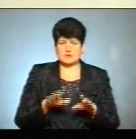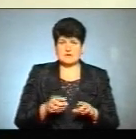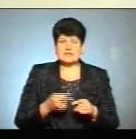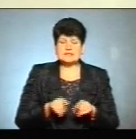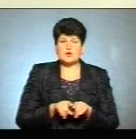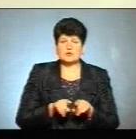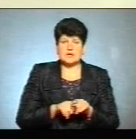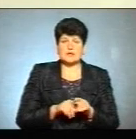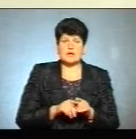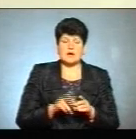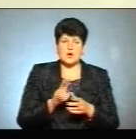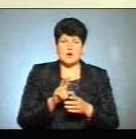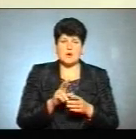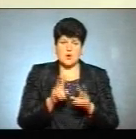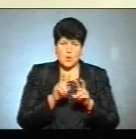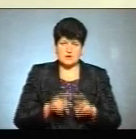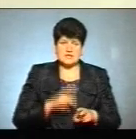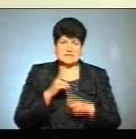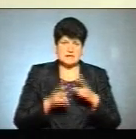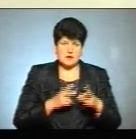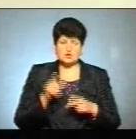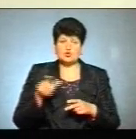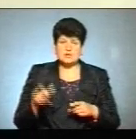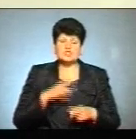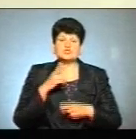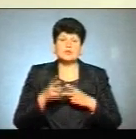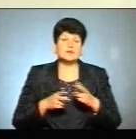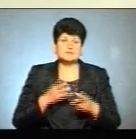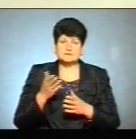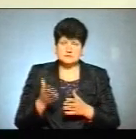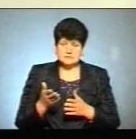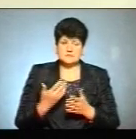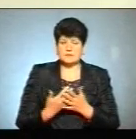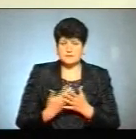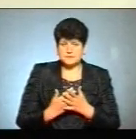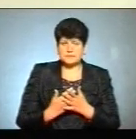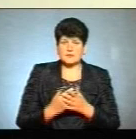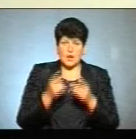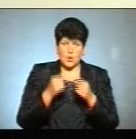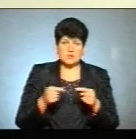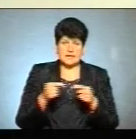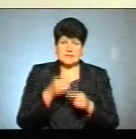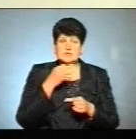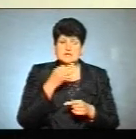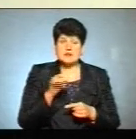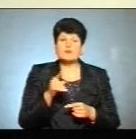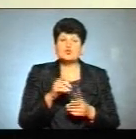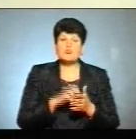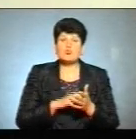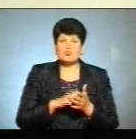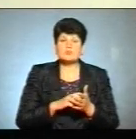як розгляд скарг. Якщо людина поскаржилася і вона конкретно сказала, в чому